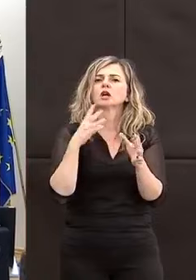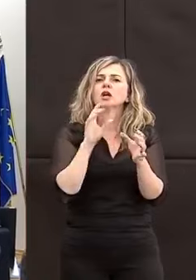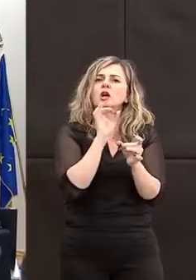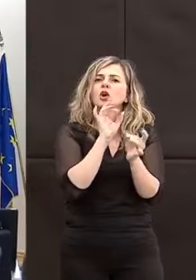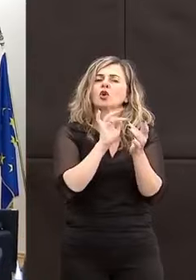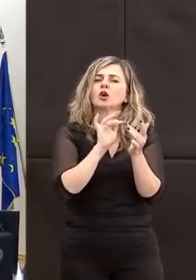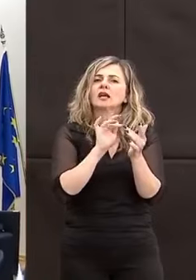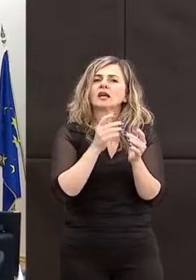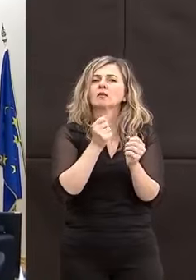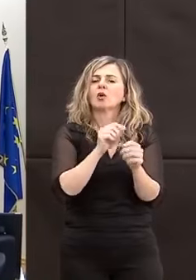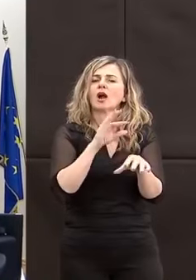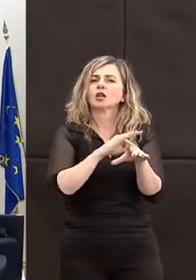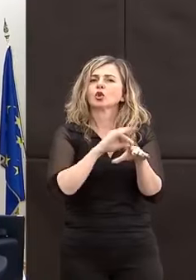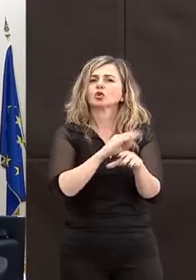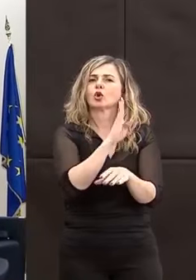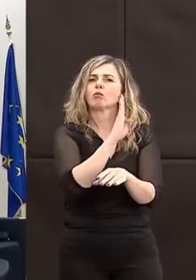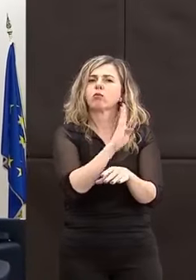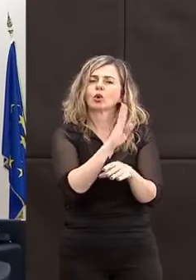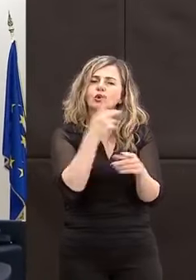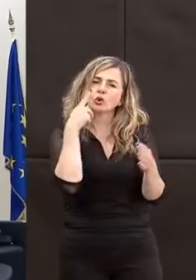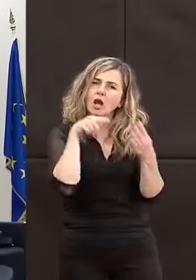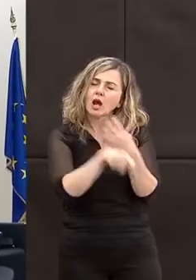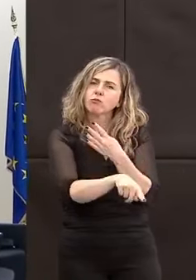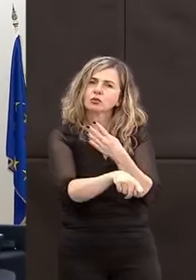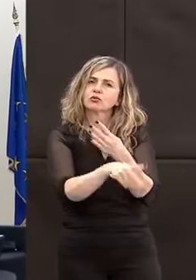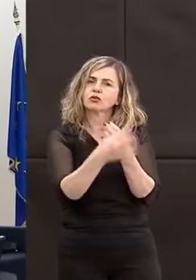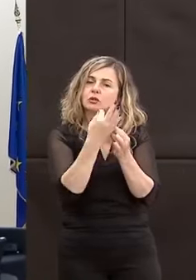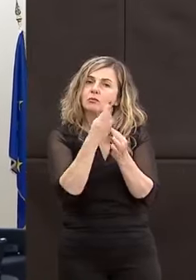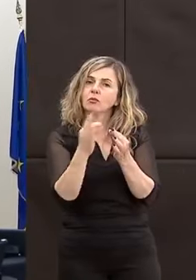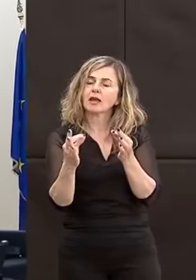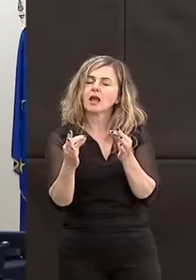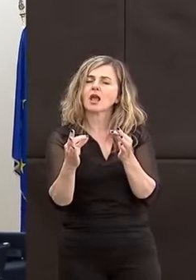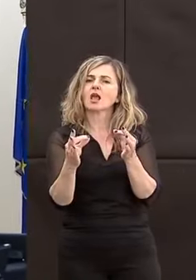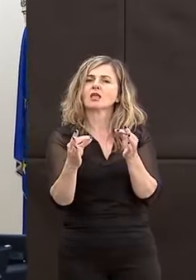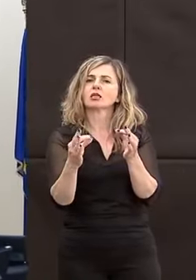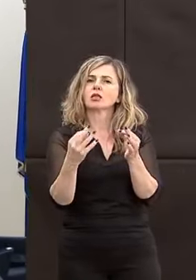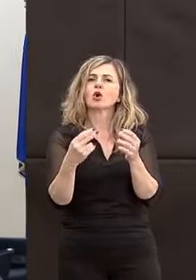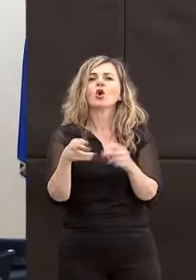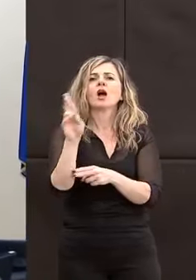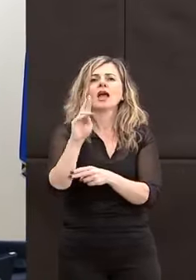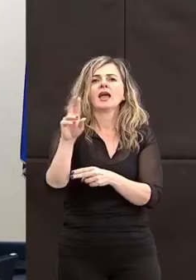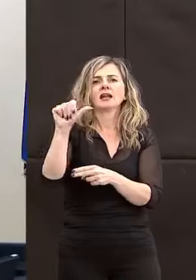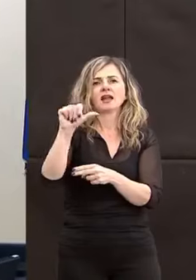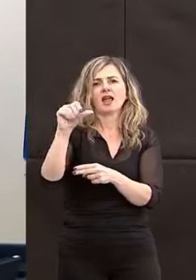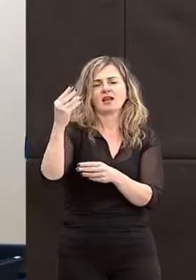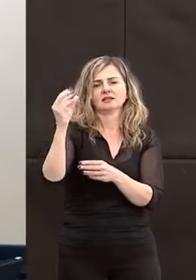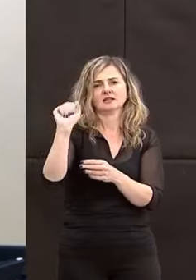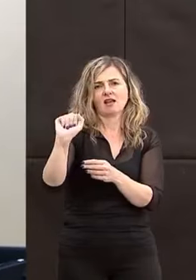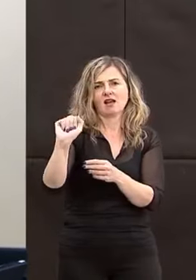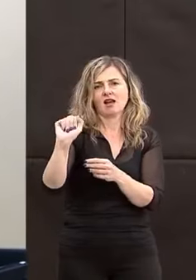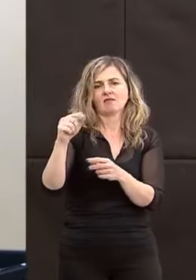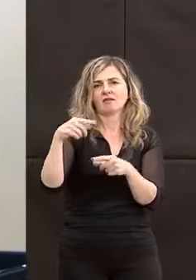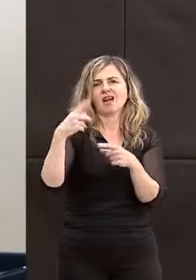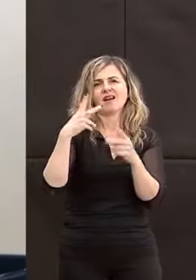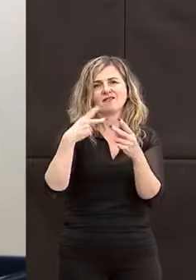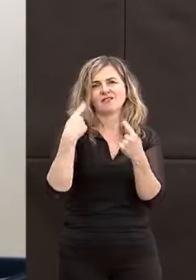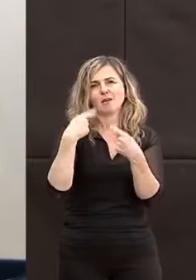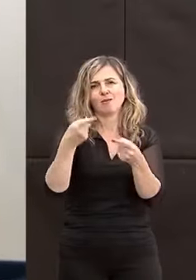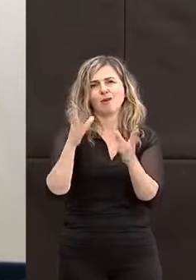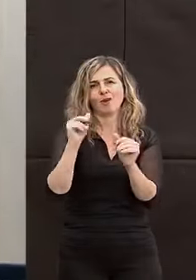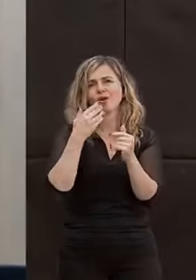dottor bordon per un approfondimento in particolare sulle rsa a tra poco e grazie